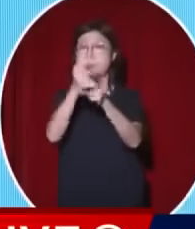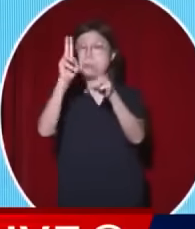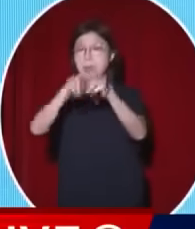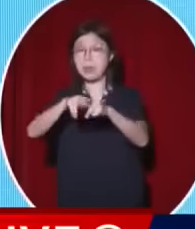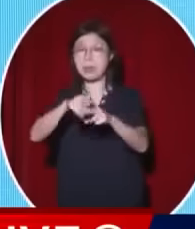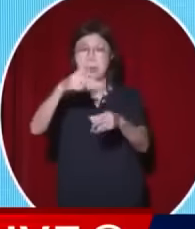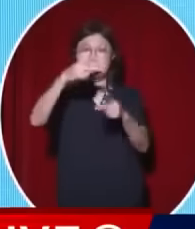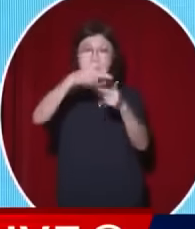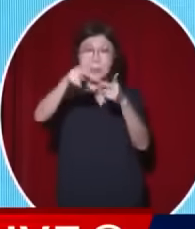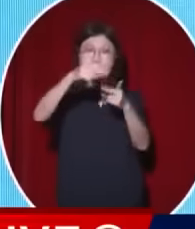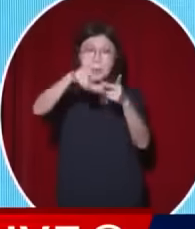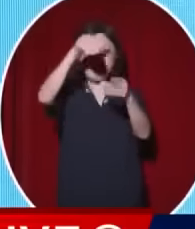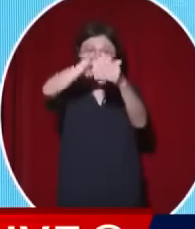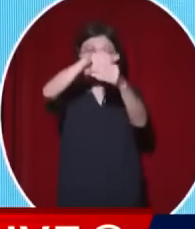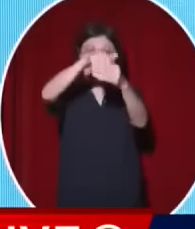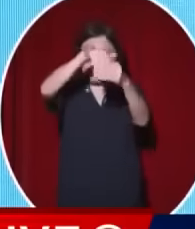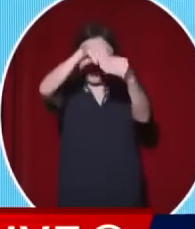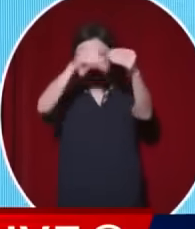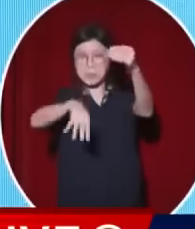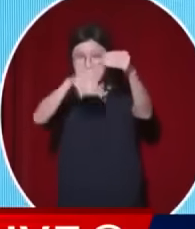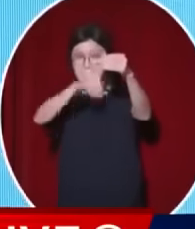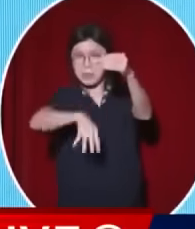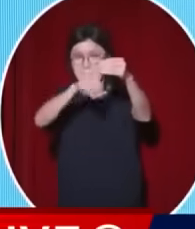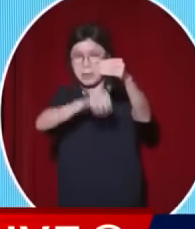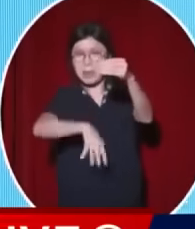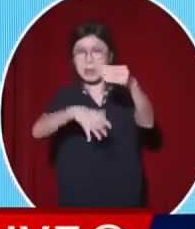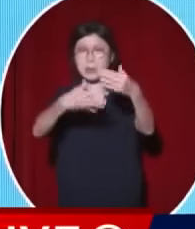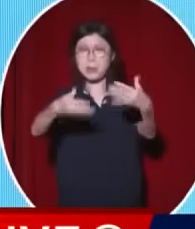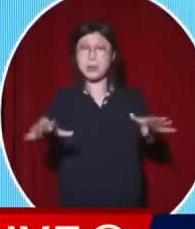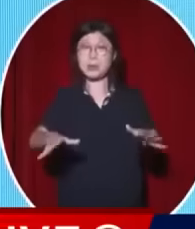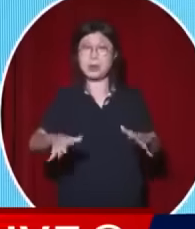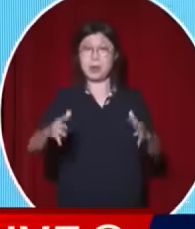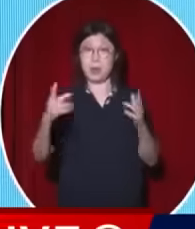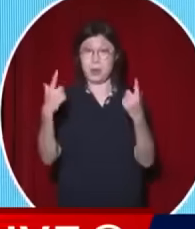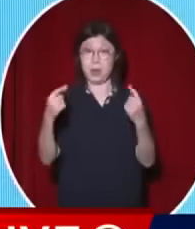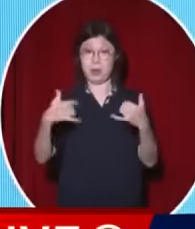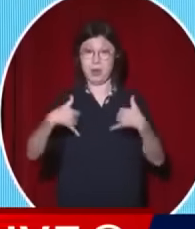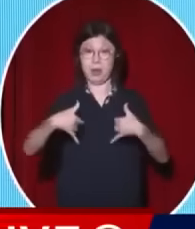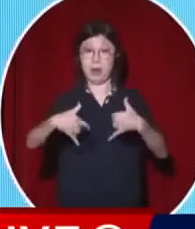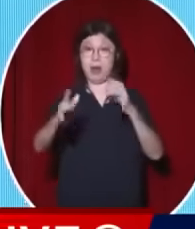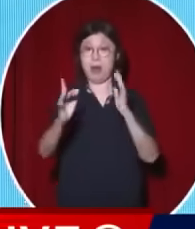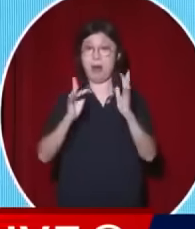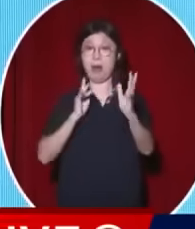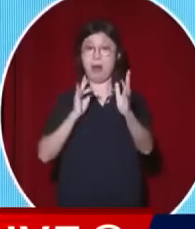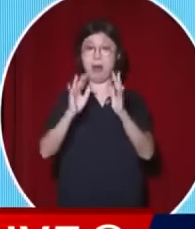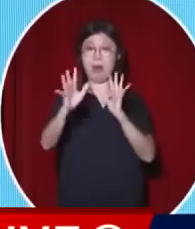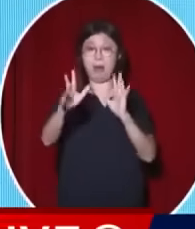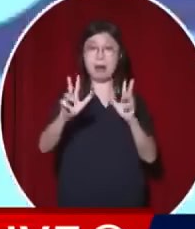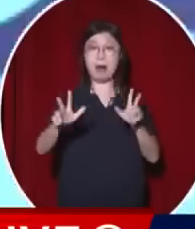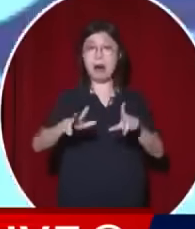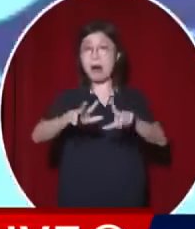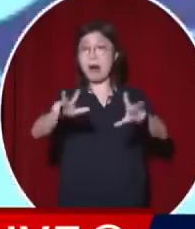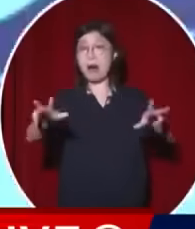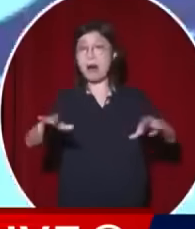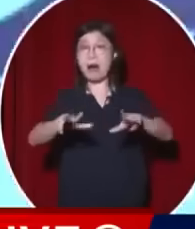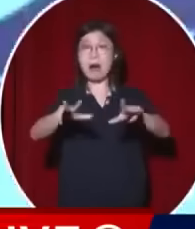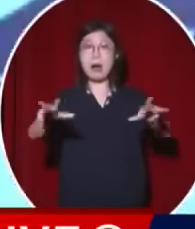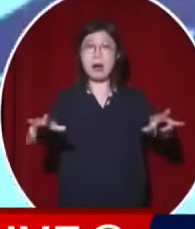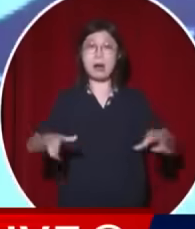地，原本热热闹闹的街道转眼变成了无人打理的空巷。